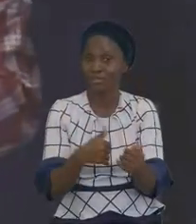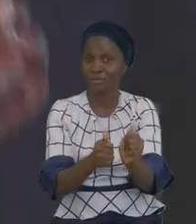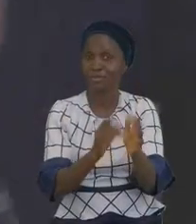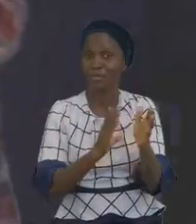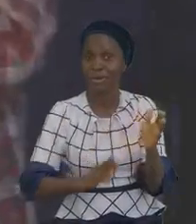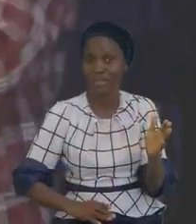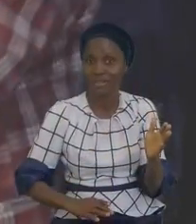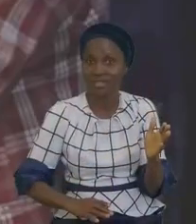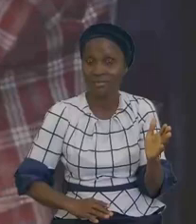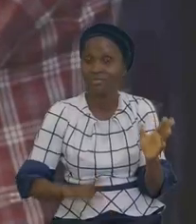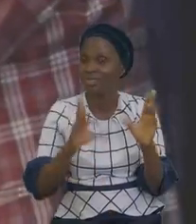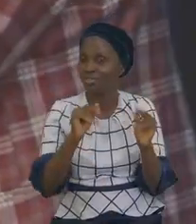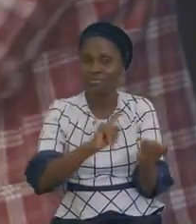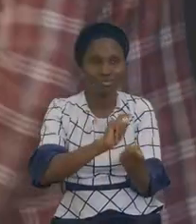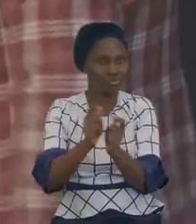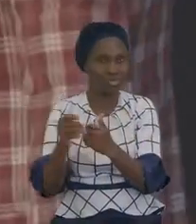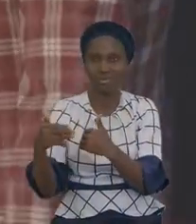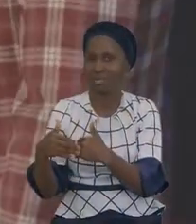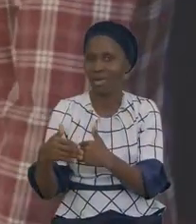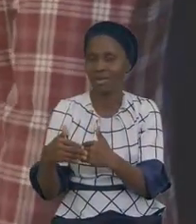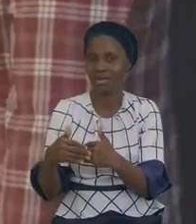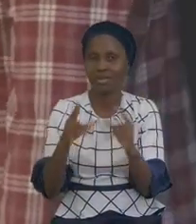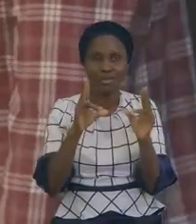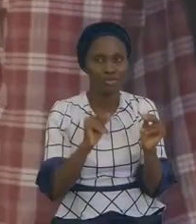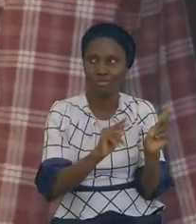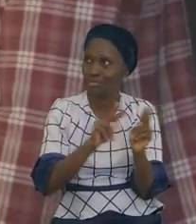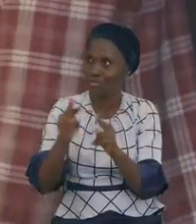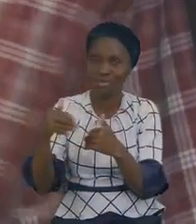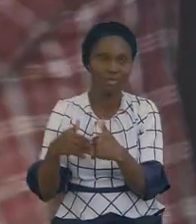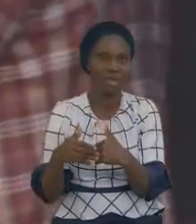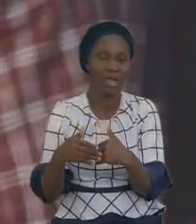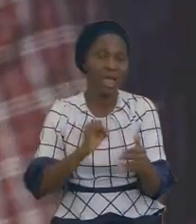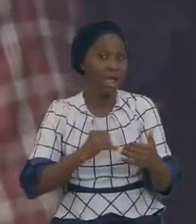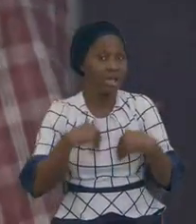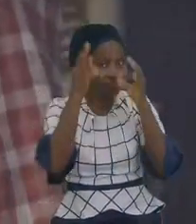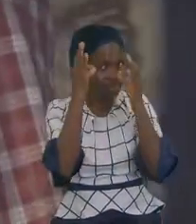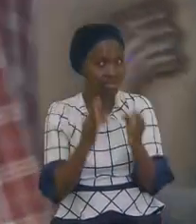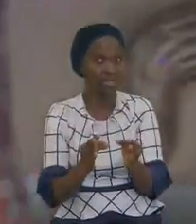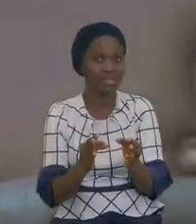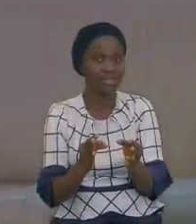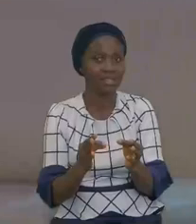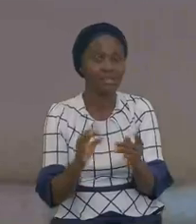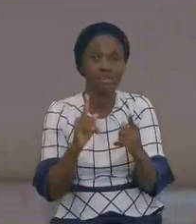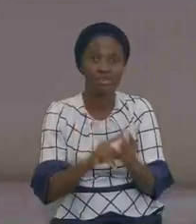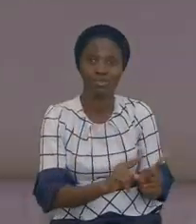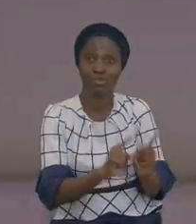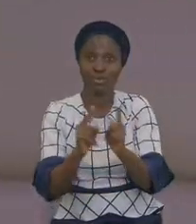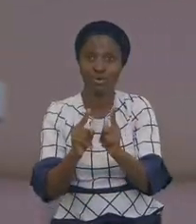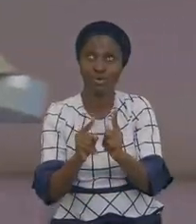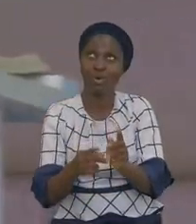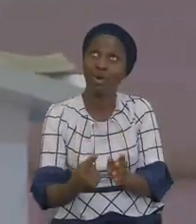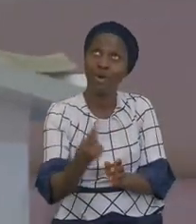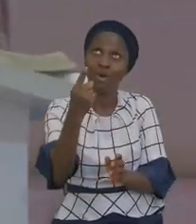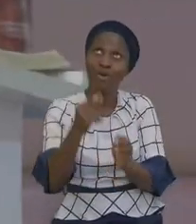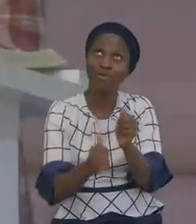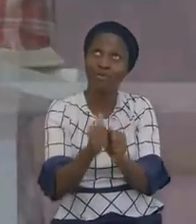retour. J'ai décidé d'aller plus haut. Pas de retour, pas de